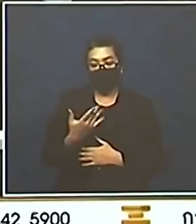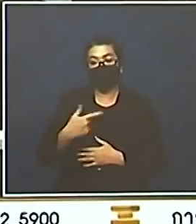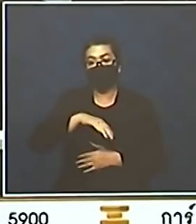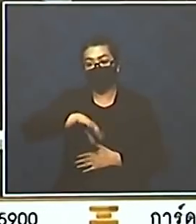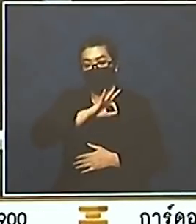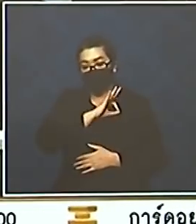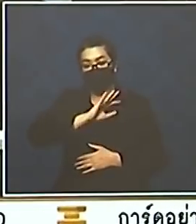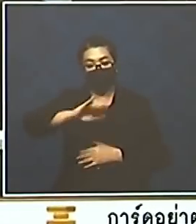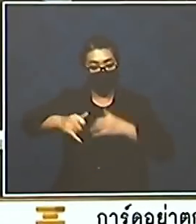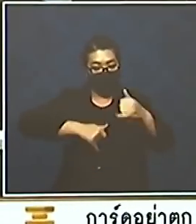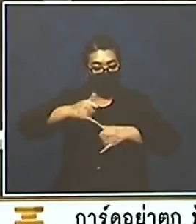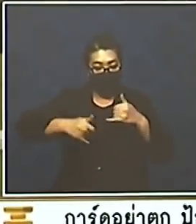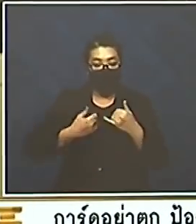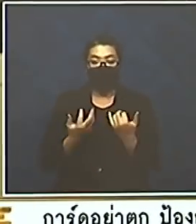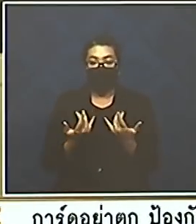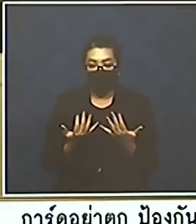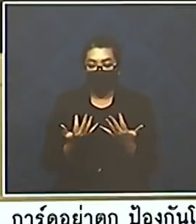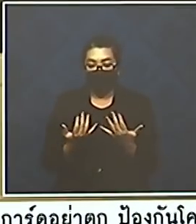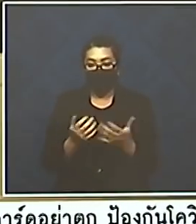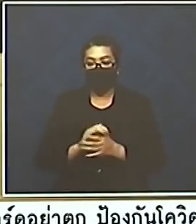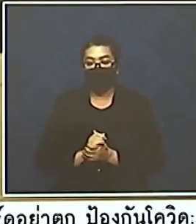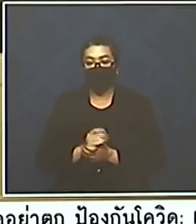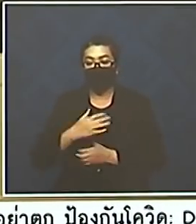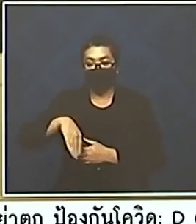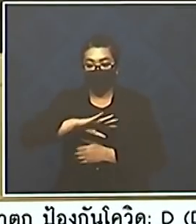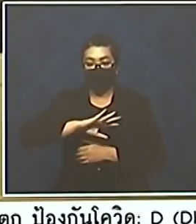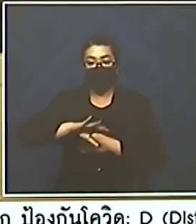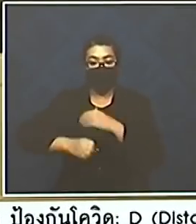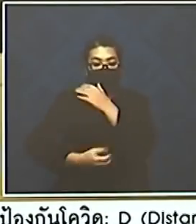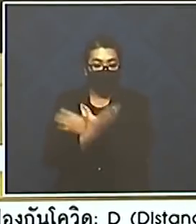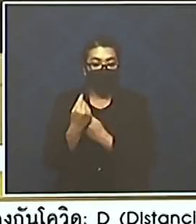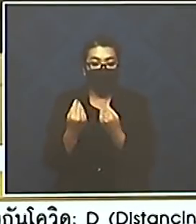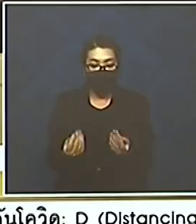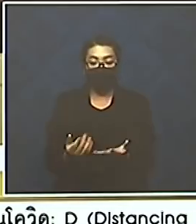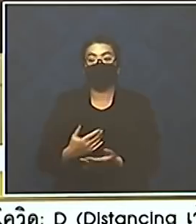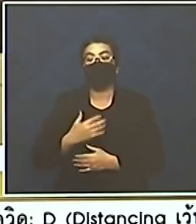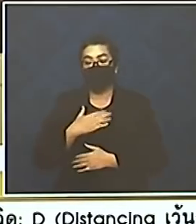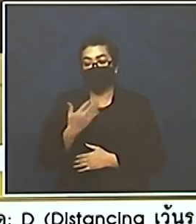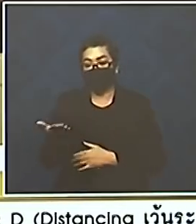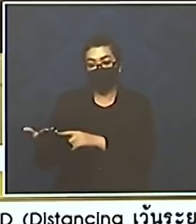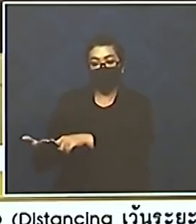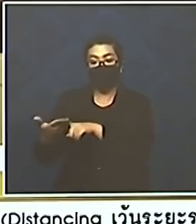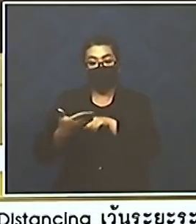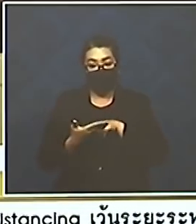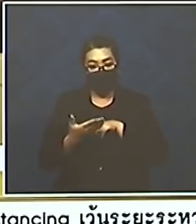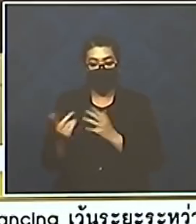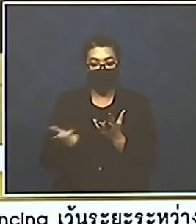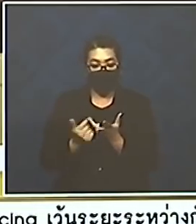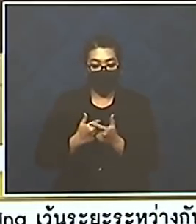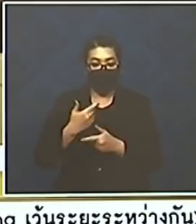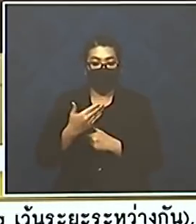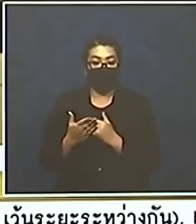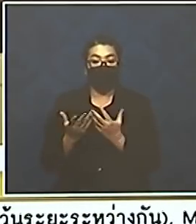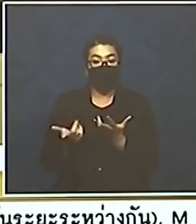ยก็ผ่านมาทุกรูปแบบนะครับสำหรับเรื่องเหตุการณ์ทางการเมืองนะครับทั้งนอกระบอบประชาธิปไตยนะครับและ